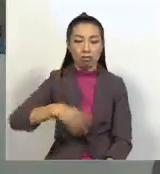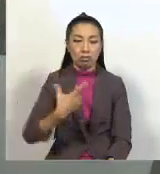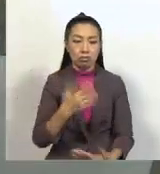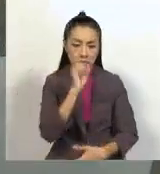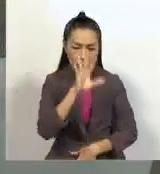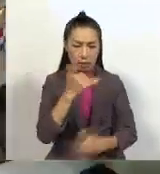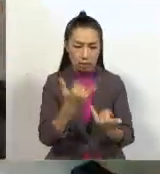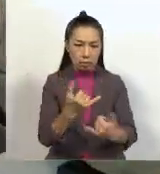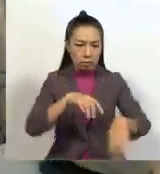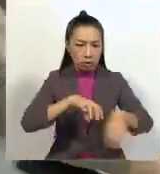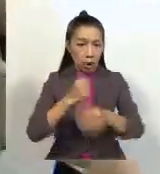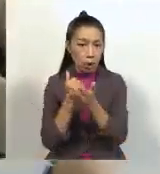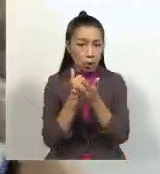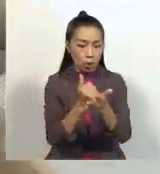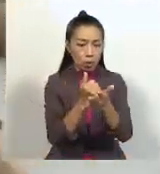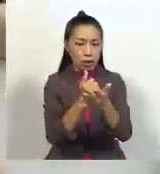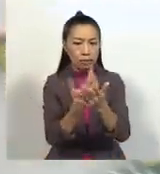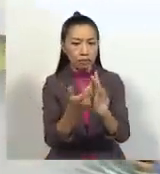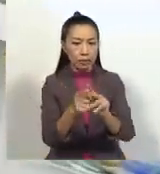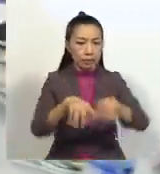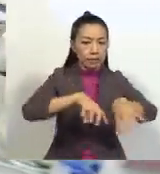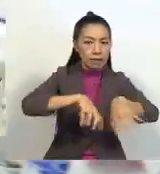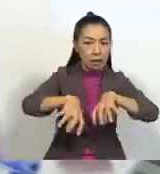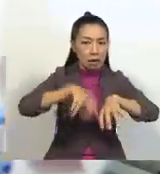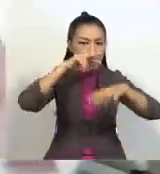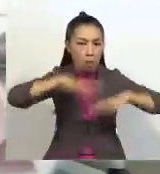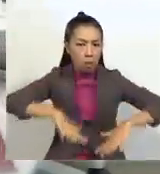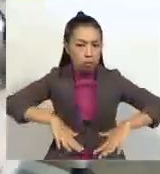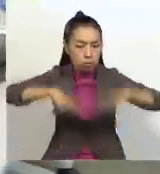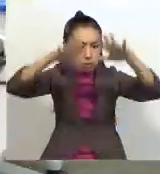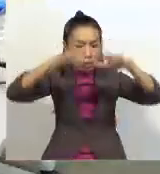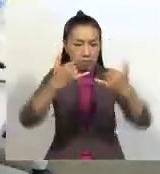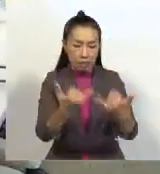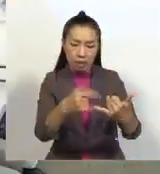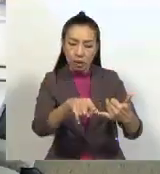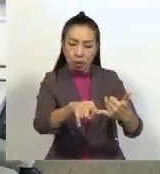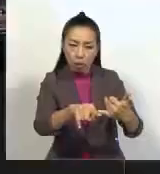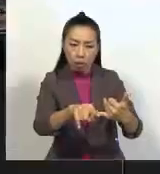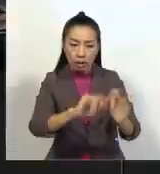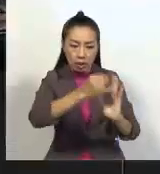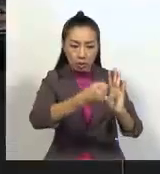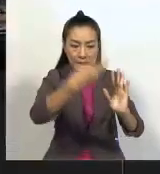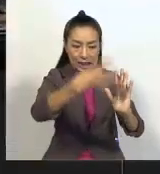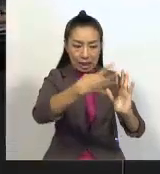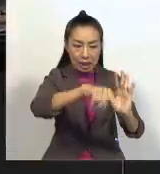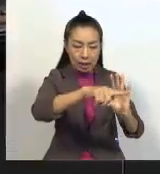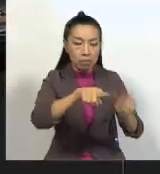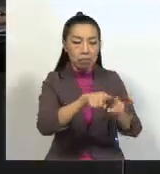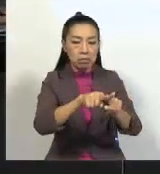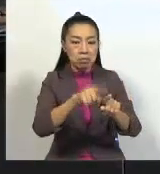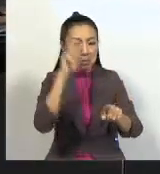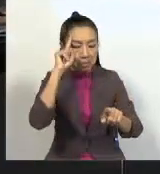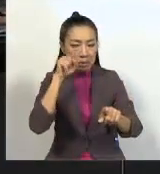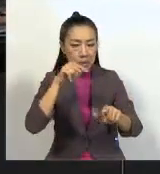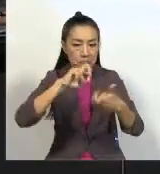ะว่าการยกระดับการจัดการสาธารณภัยขนาดใหญ่เป็นระดับ3ใน4จังหวัดจะช่วยให้การดูแ